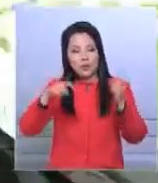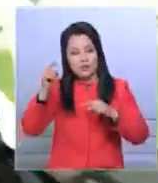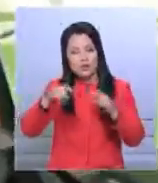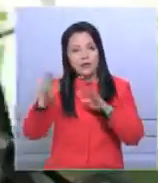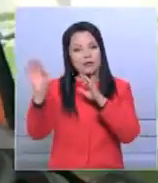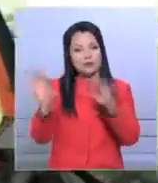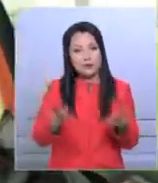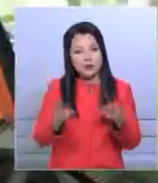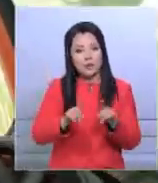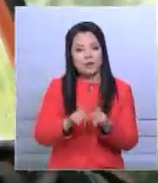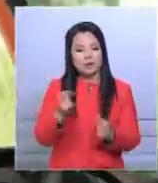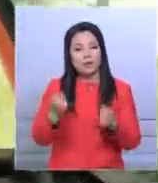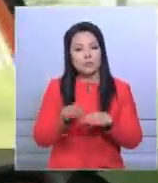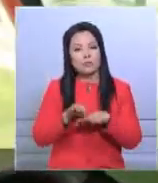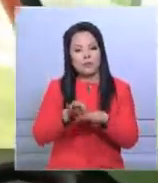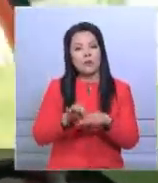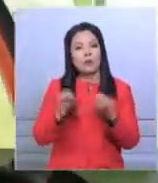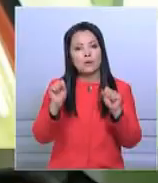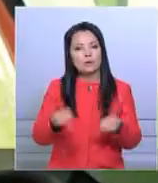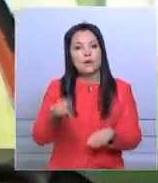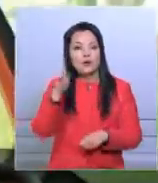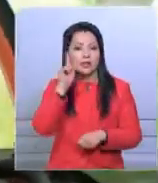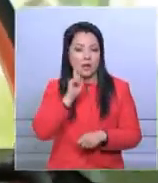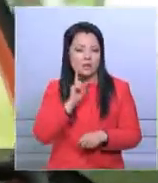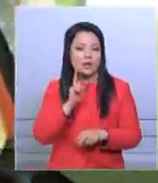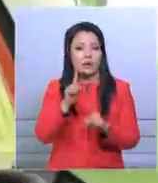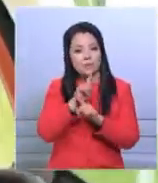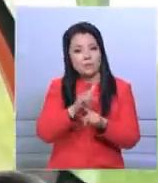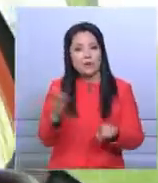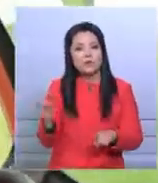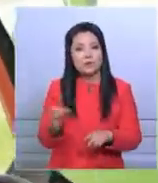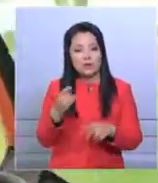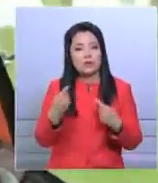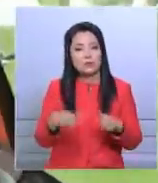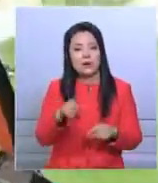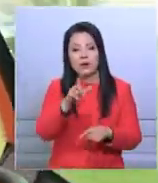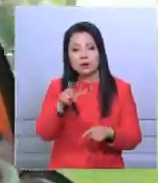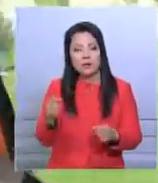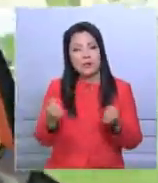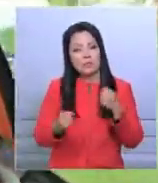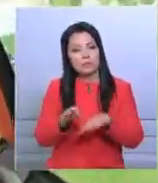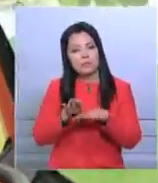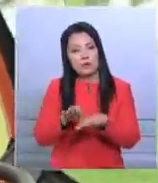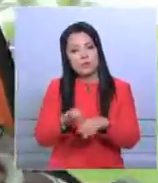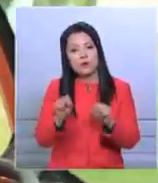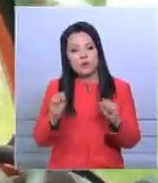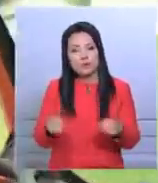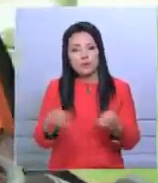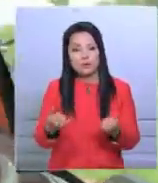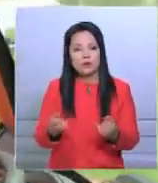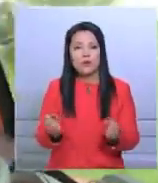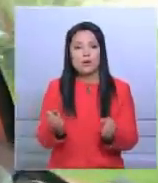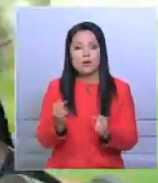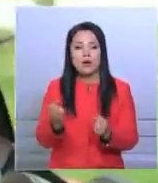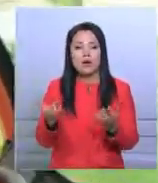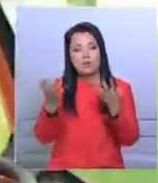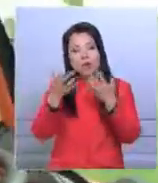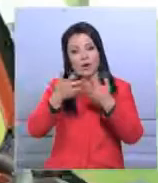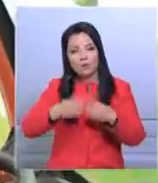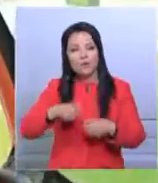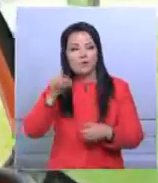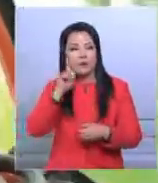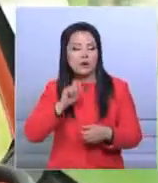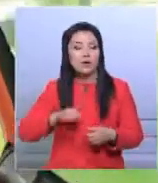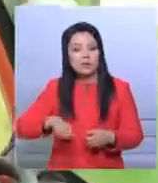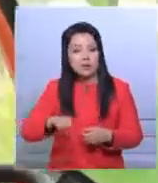қар жауып тұрса да айдап жүре беруге болады. Ал тағы да бір ерекшелігі кез келген адам жүргізе алады, өйткені бұның қозғалтқышы автоматты түрде